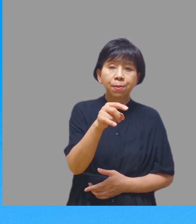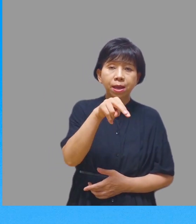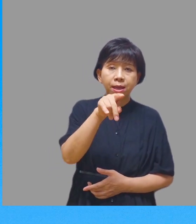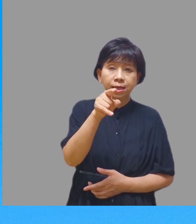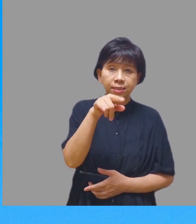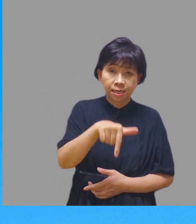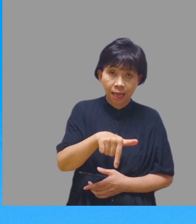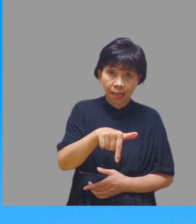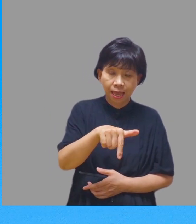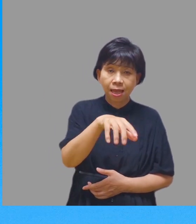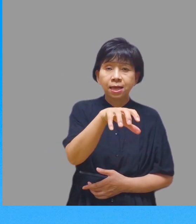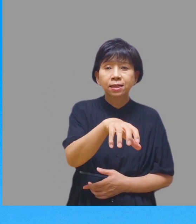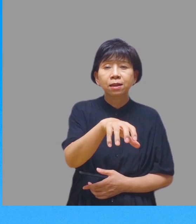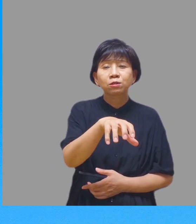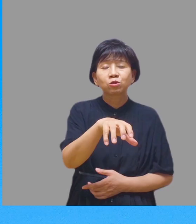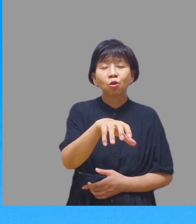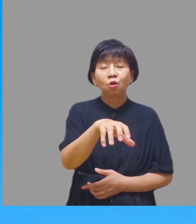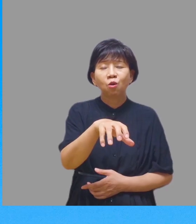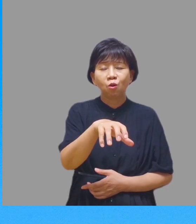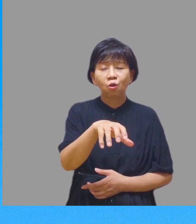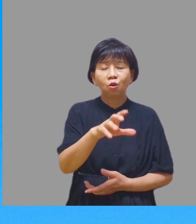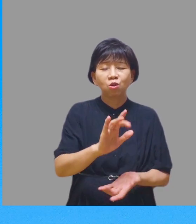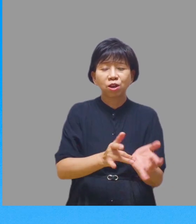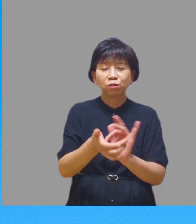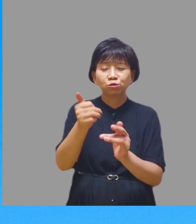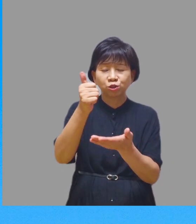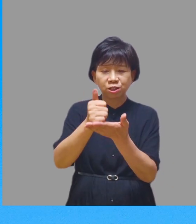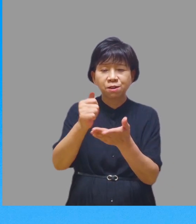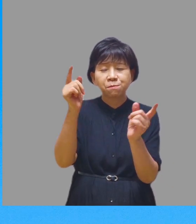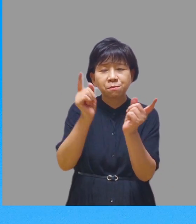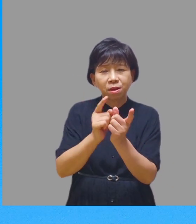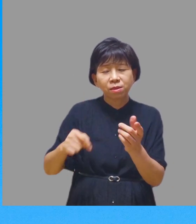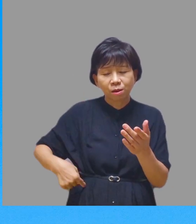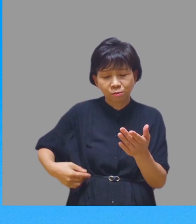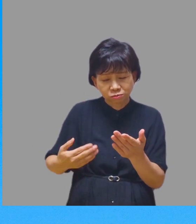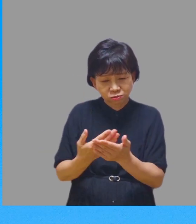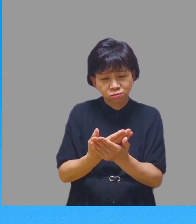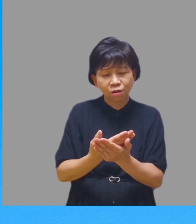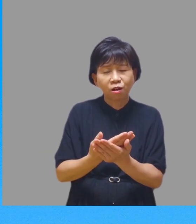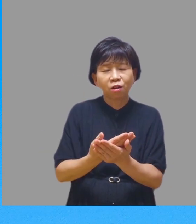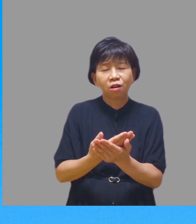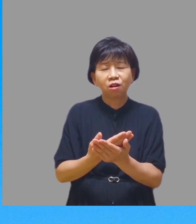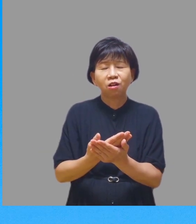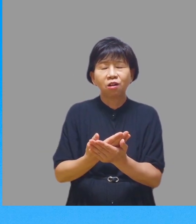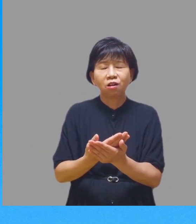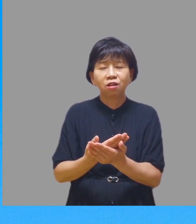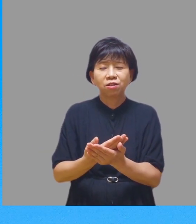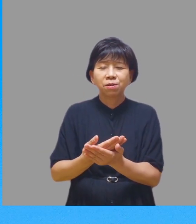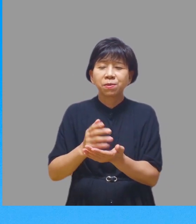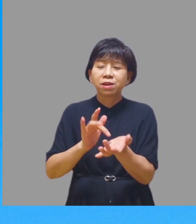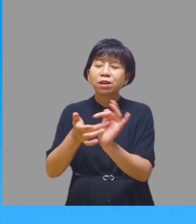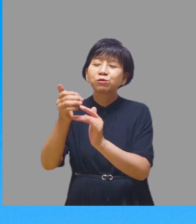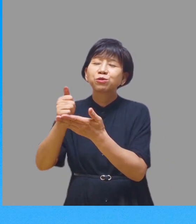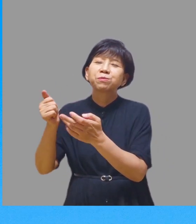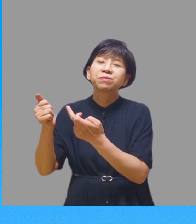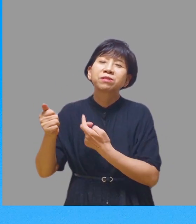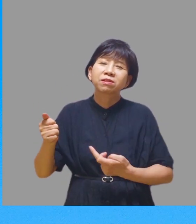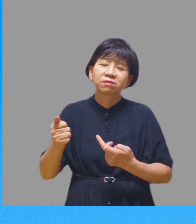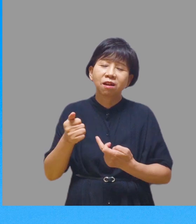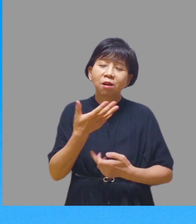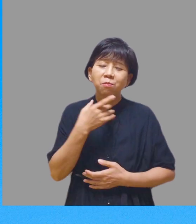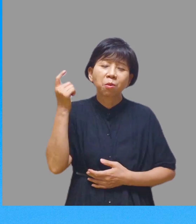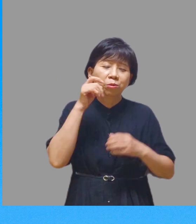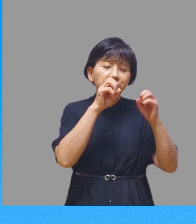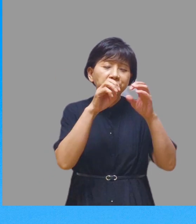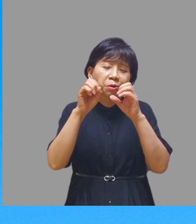복음을 위해 고난을 마다하지 않는 위대한 사도가 됩니다. 그러나 그의 인생 말년에 가까운 시점에서 기록한 이 말씀